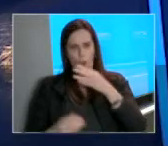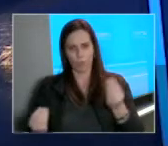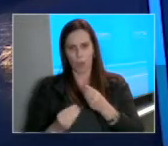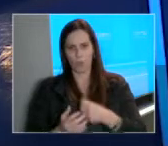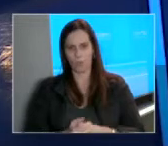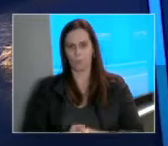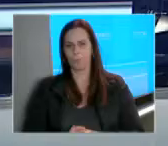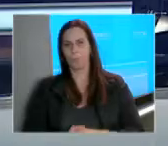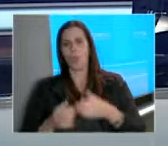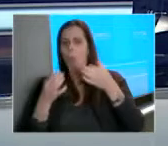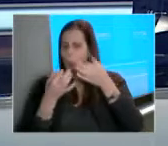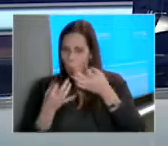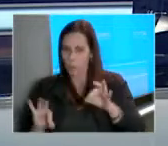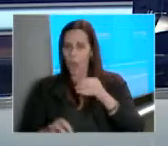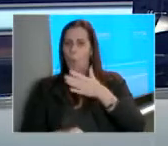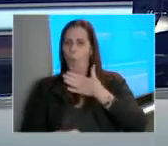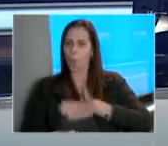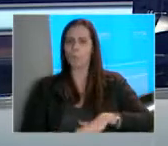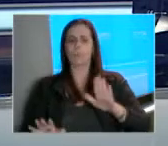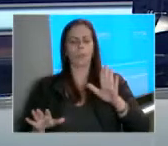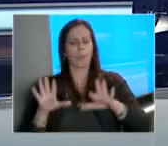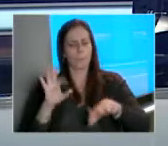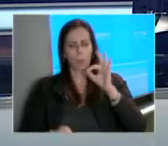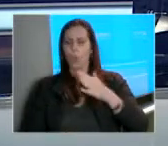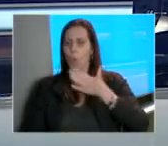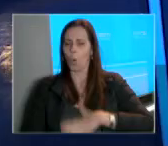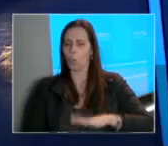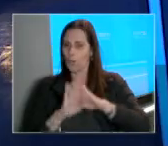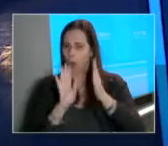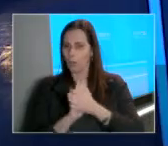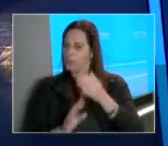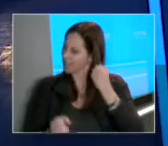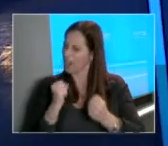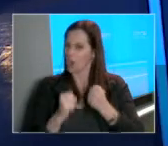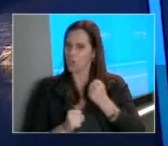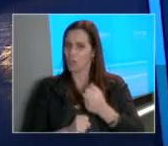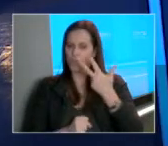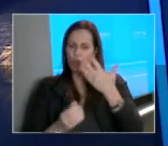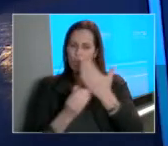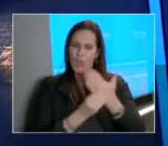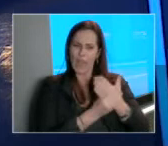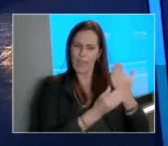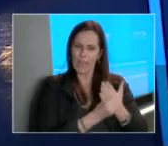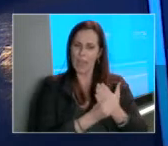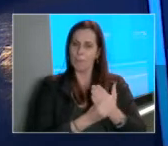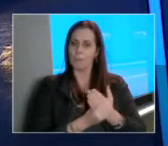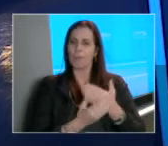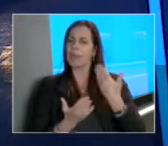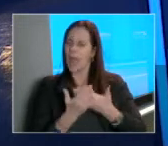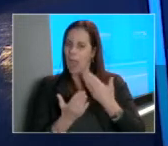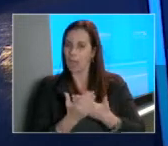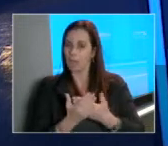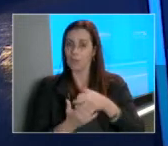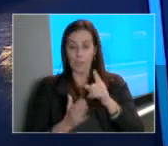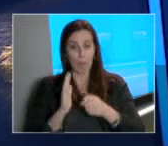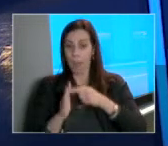אוקיי, אז מותר לו, הוא רוצה לגמור, הוא רוצה בחירות, הוא רוצה הכל, זה קשה. 3 תיקים וכו' וכו'. תכלס.